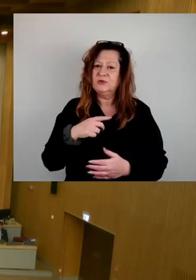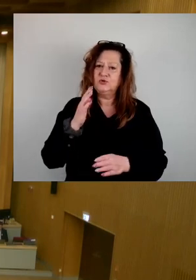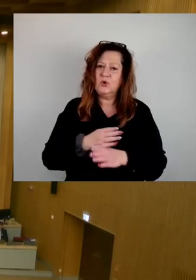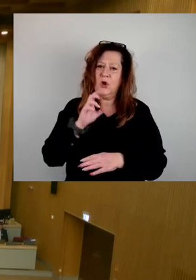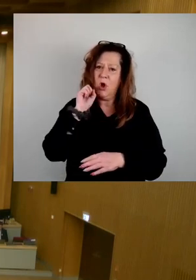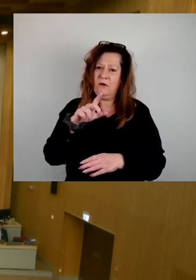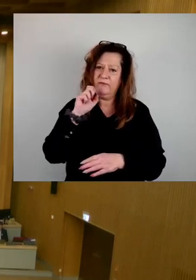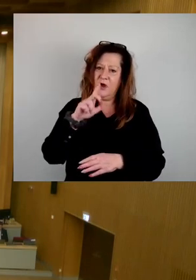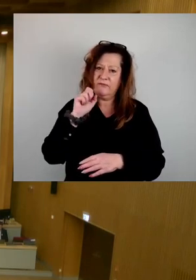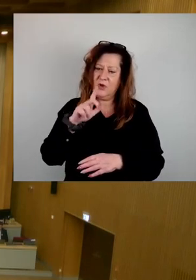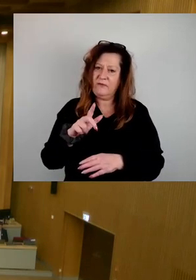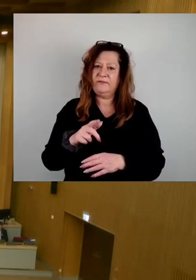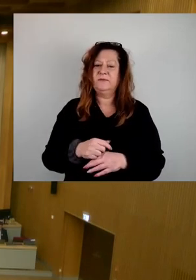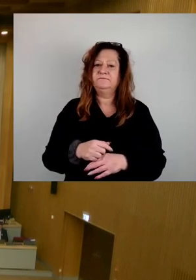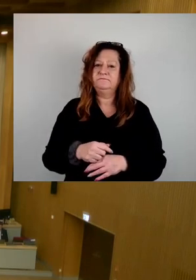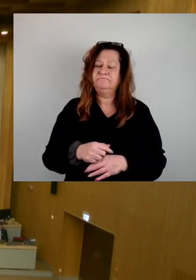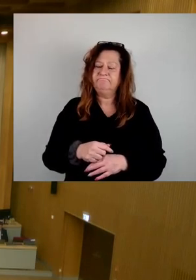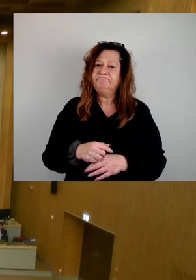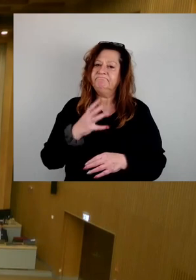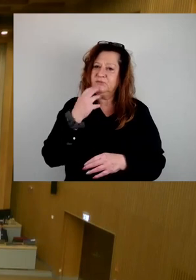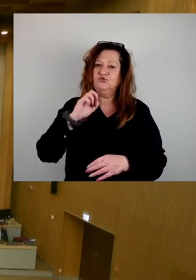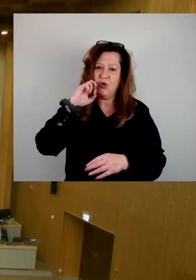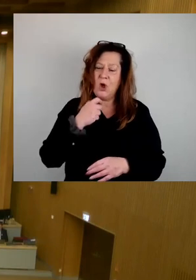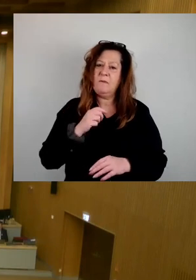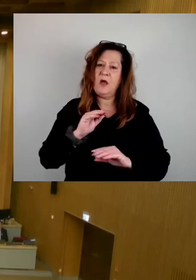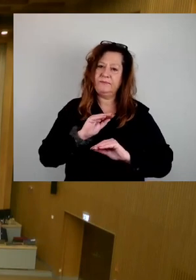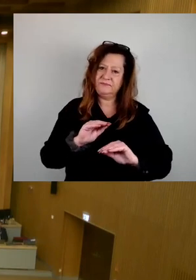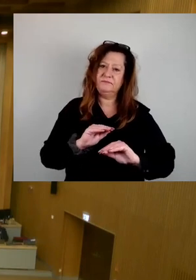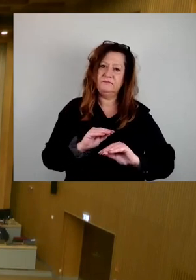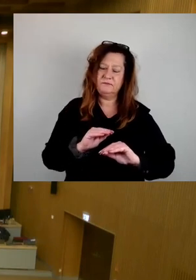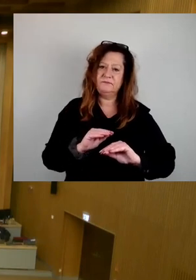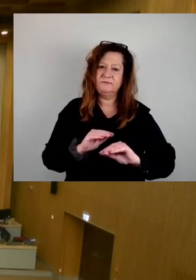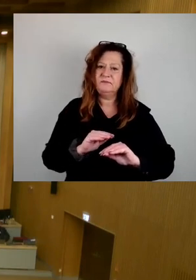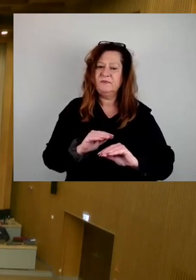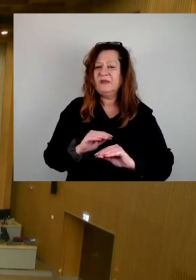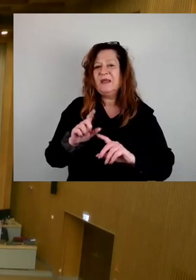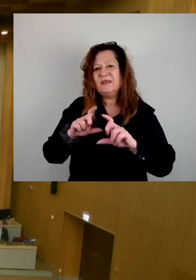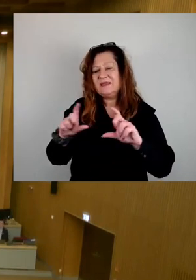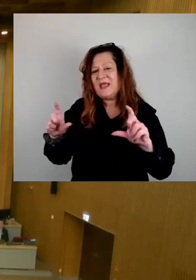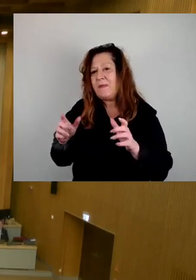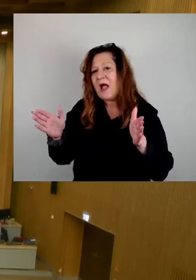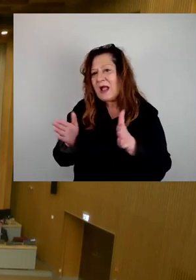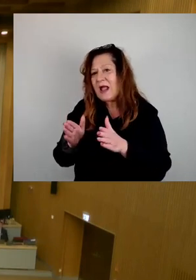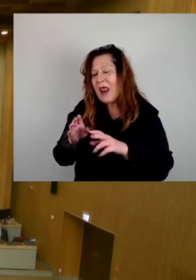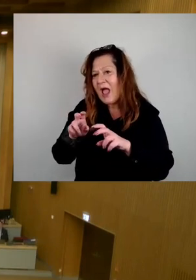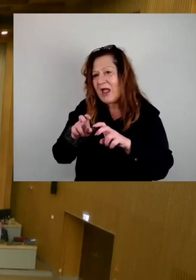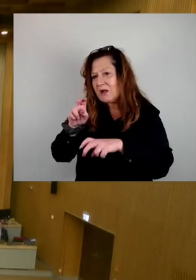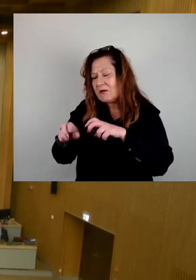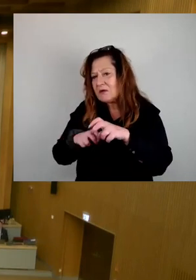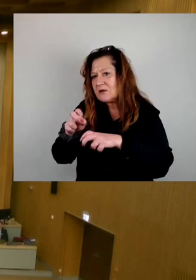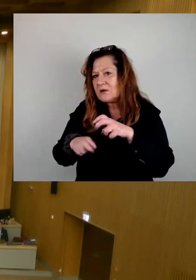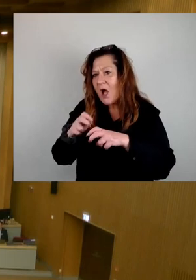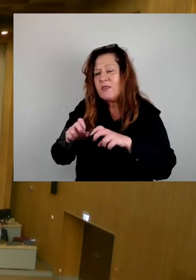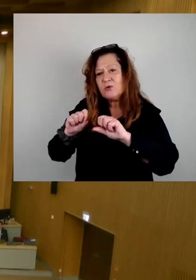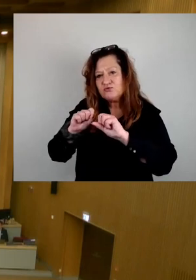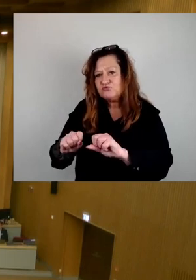doch nochmal genötigt, hier vorzugehen. Vielleicht fange ich mal mit dem Letzten an, zum Thema Kleingärten. Kleingärten genießen den Schutz des